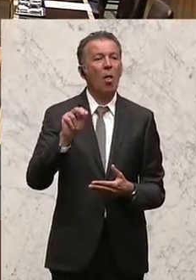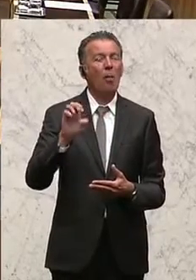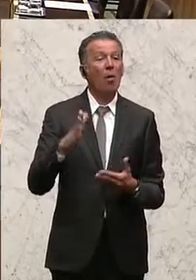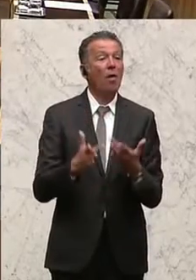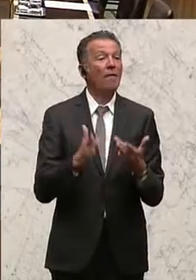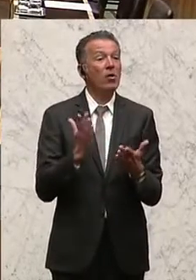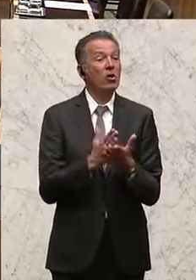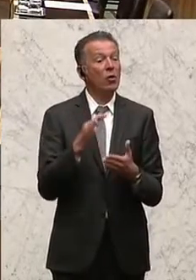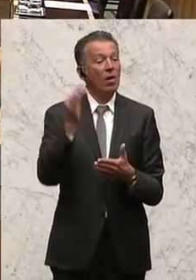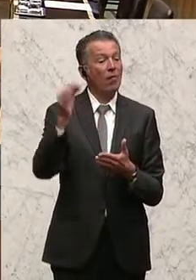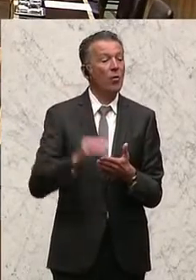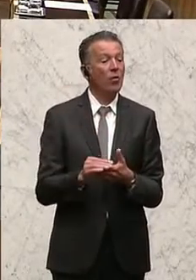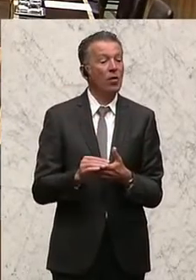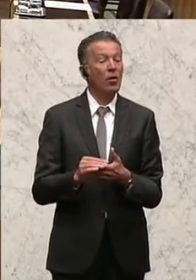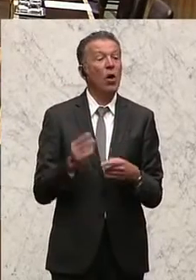wie man Steuer reduziert,